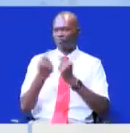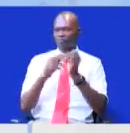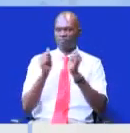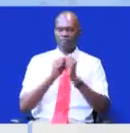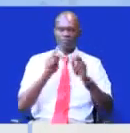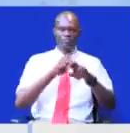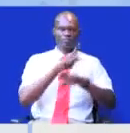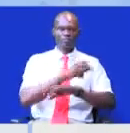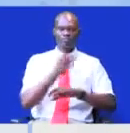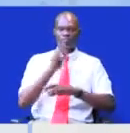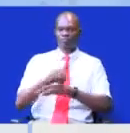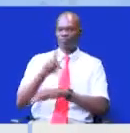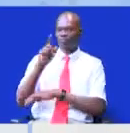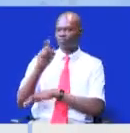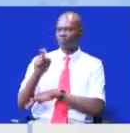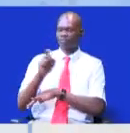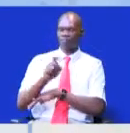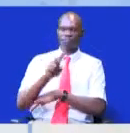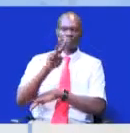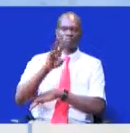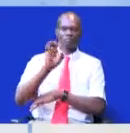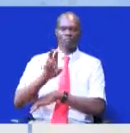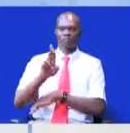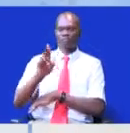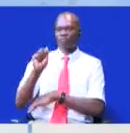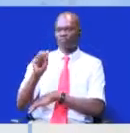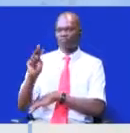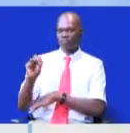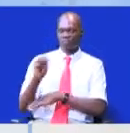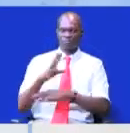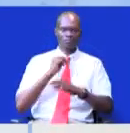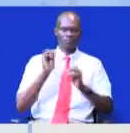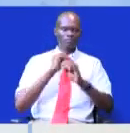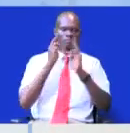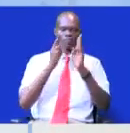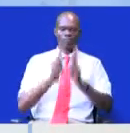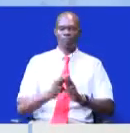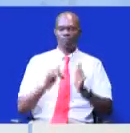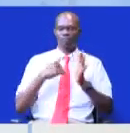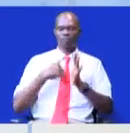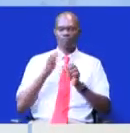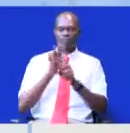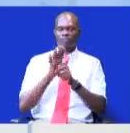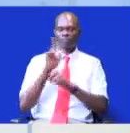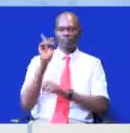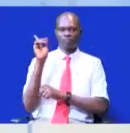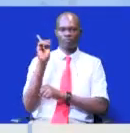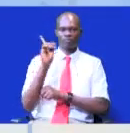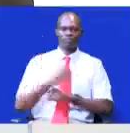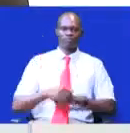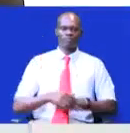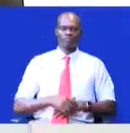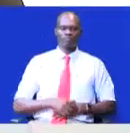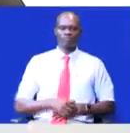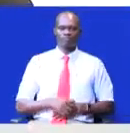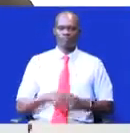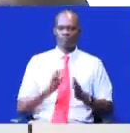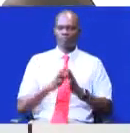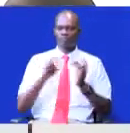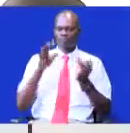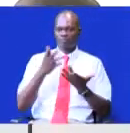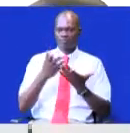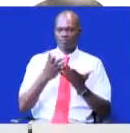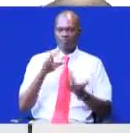japuonj maduong mar sikund sekondar ma Exaverian kendo Justus Adoyo oikonwa lipot makama. En odiochieng'